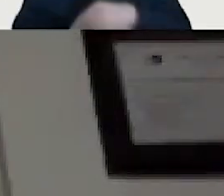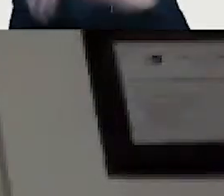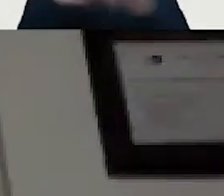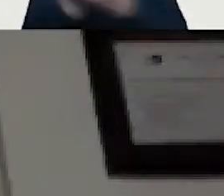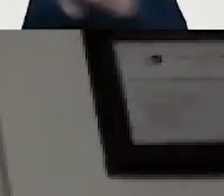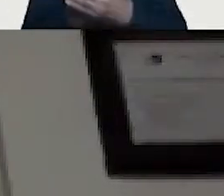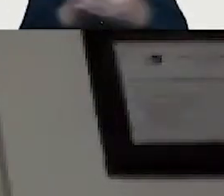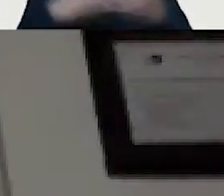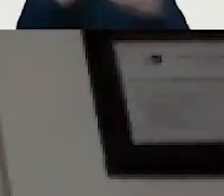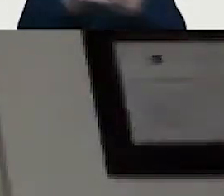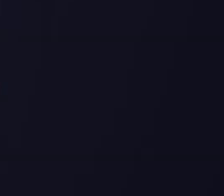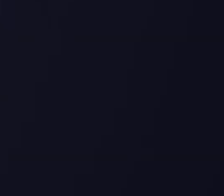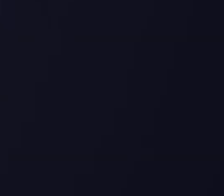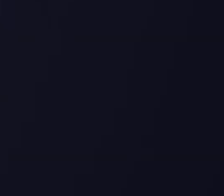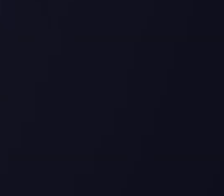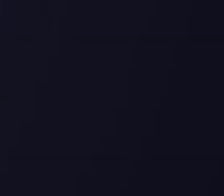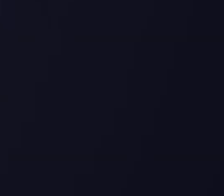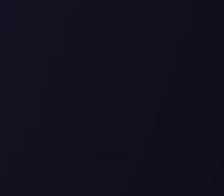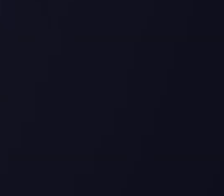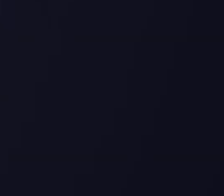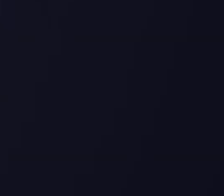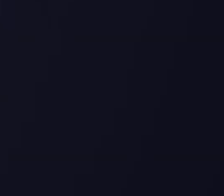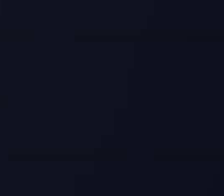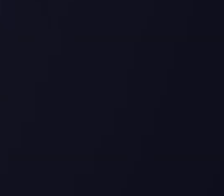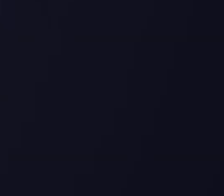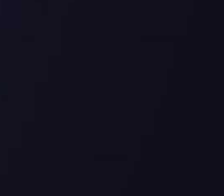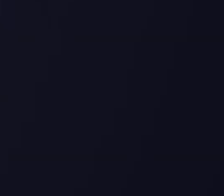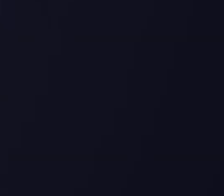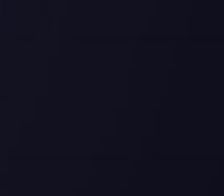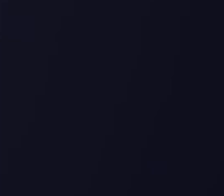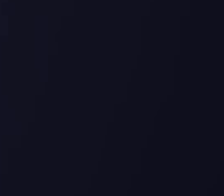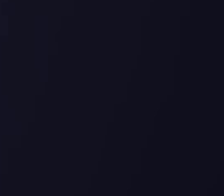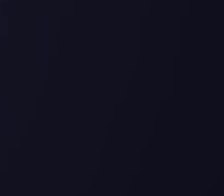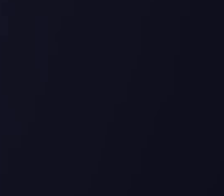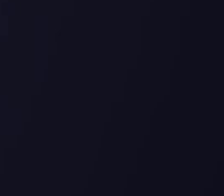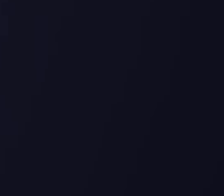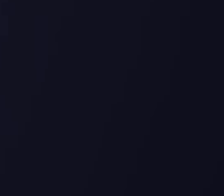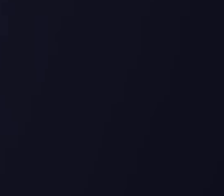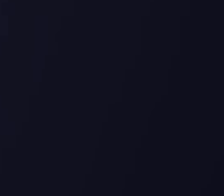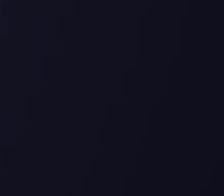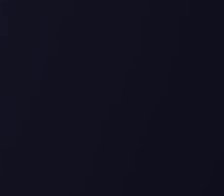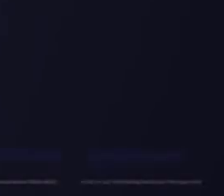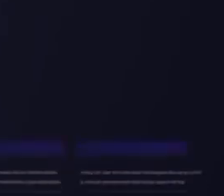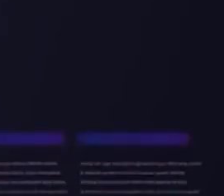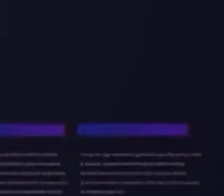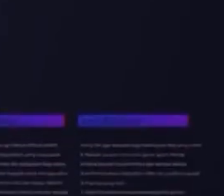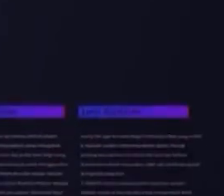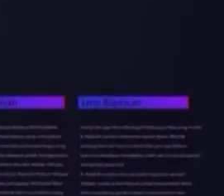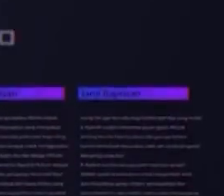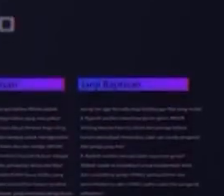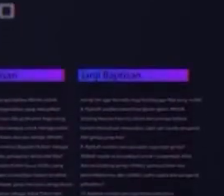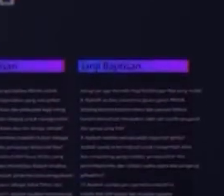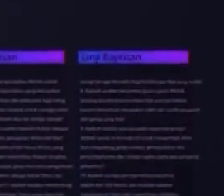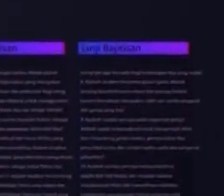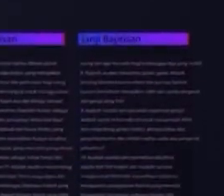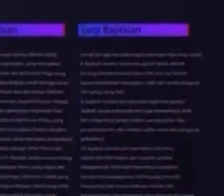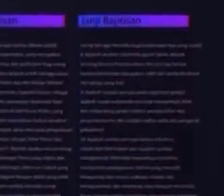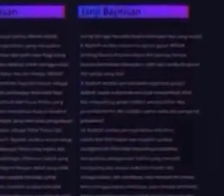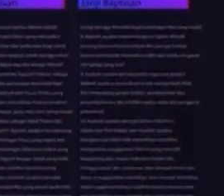bertemu besok malam hai hai hai